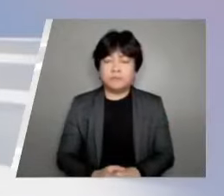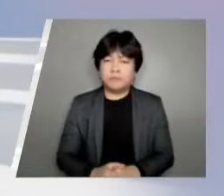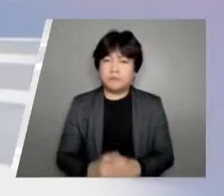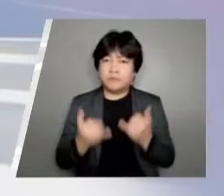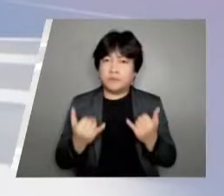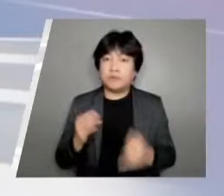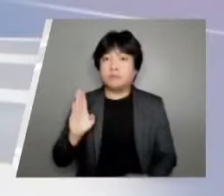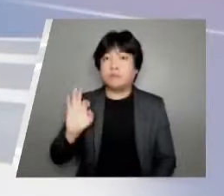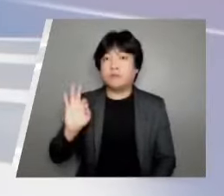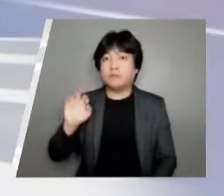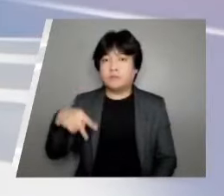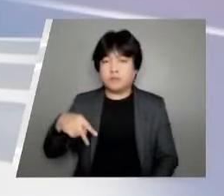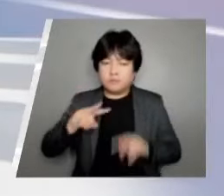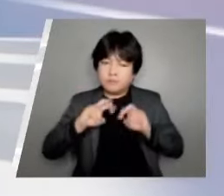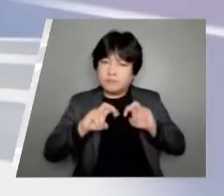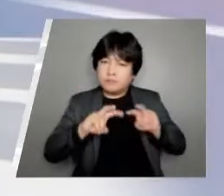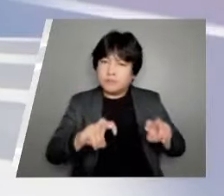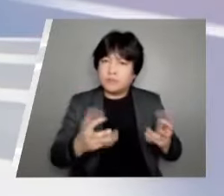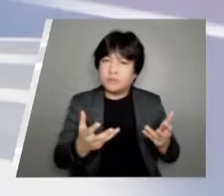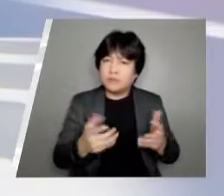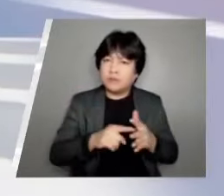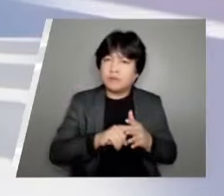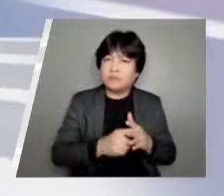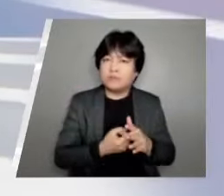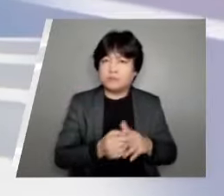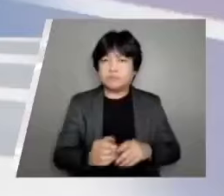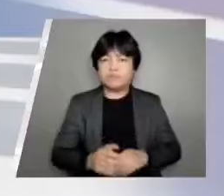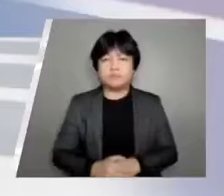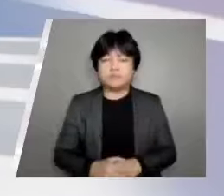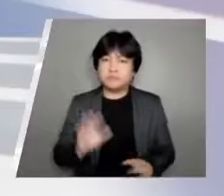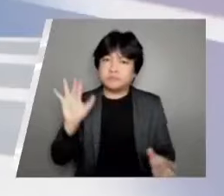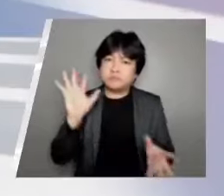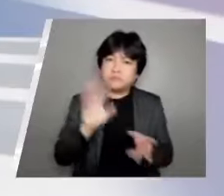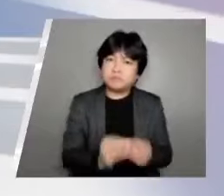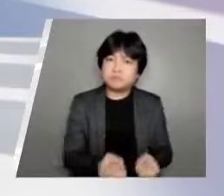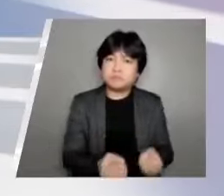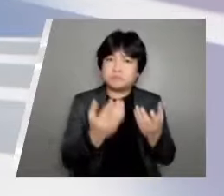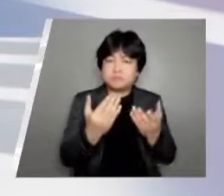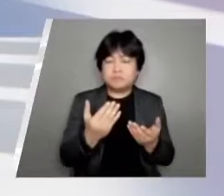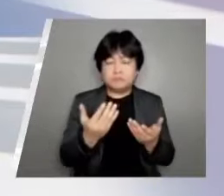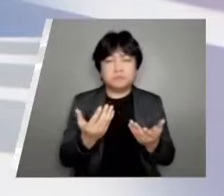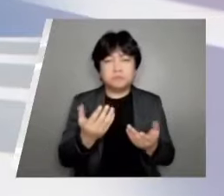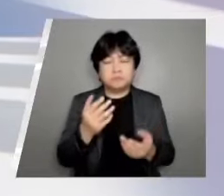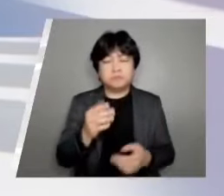ang pinagmula ng sunog. Inaalam din ang kabuuang halaga ng pinsala.